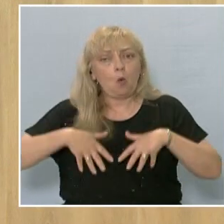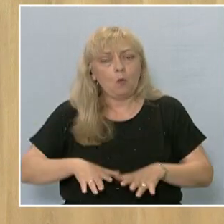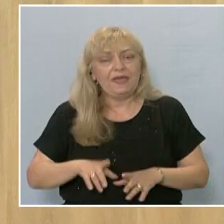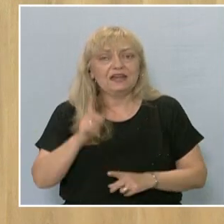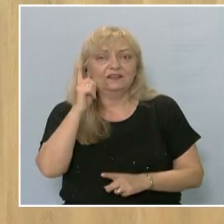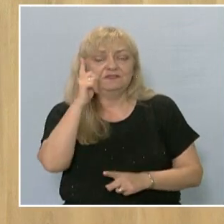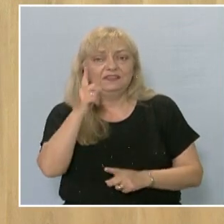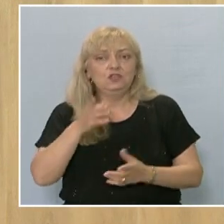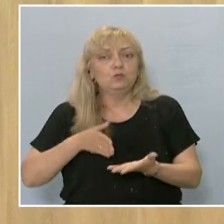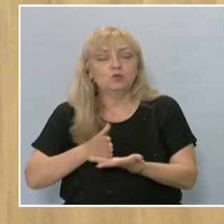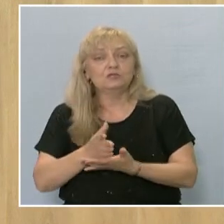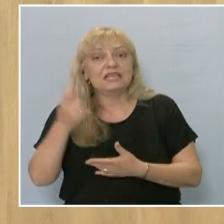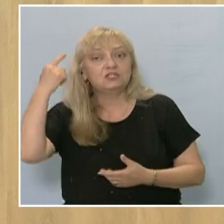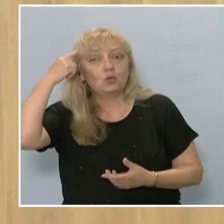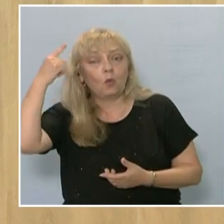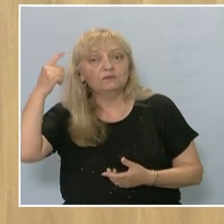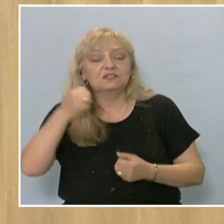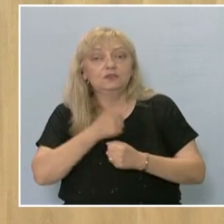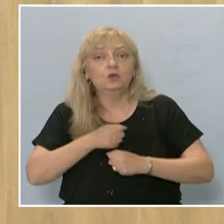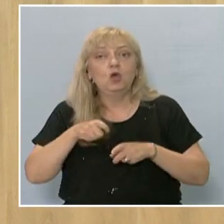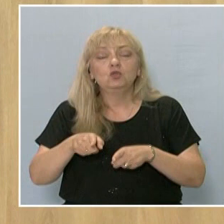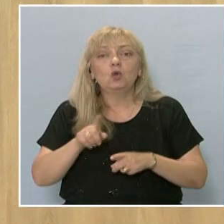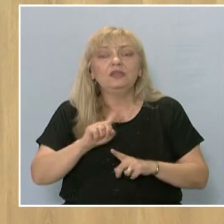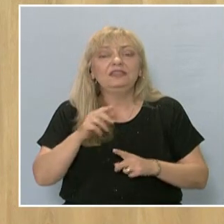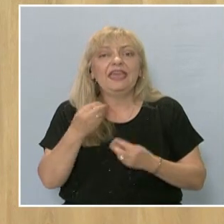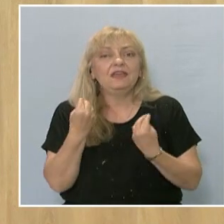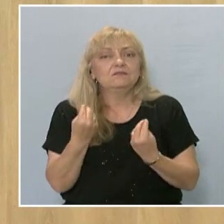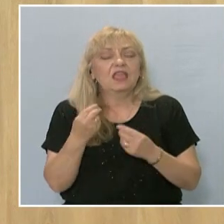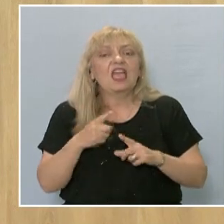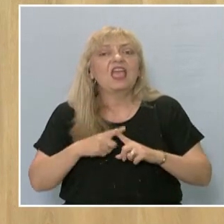умствен труд значи той не е оптимален не е